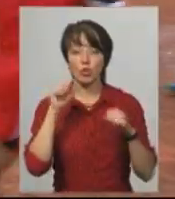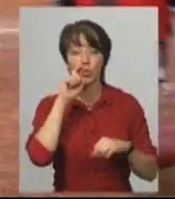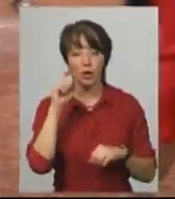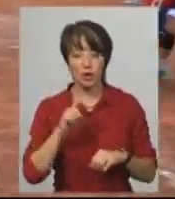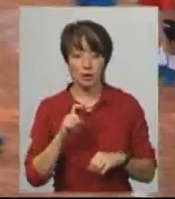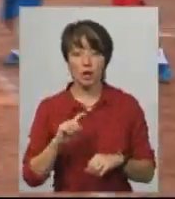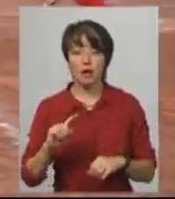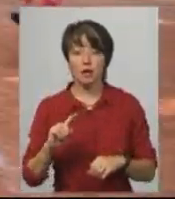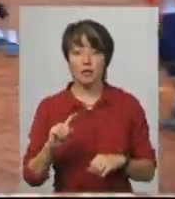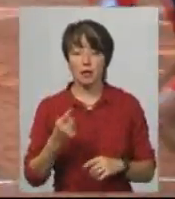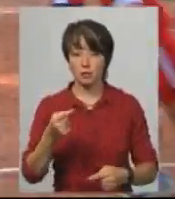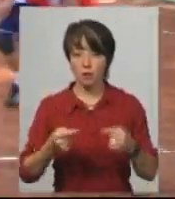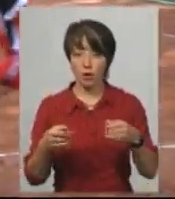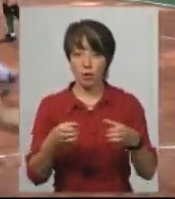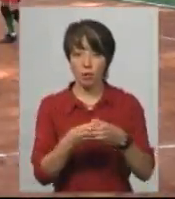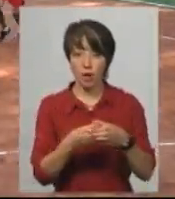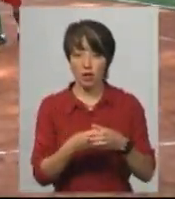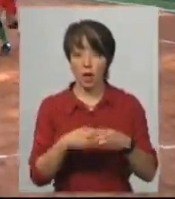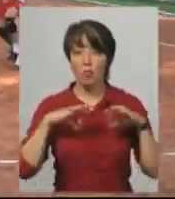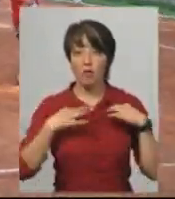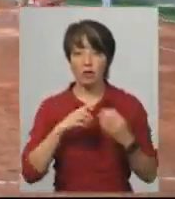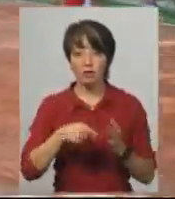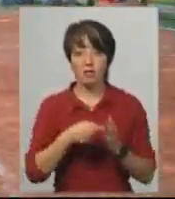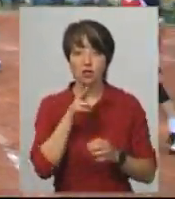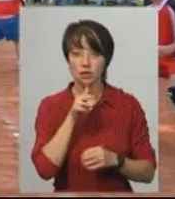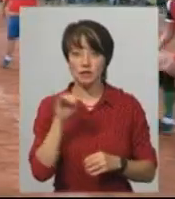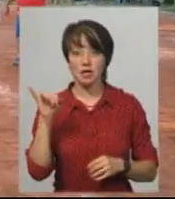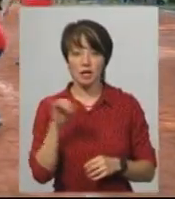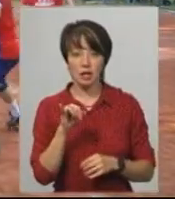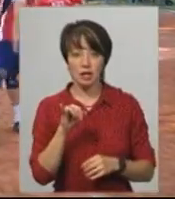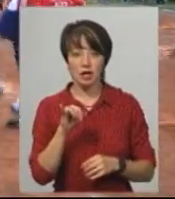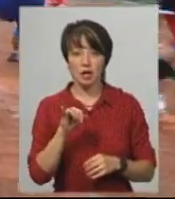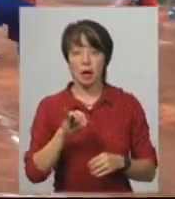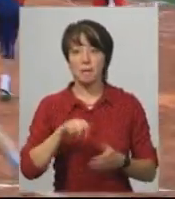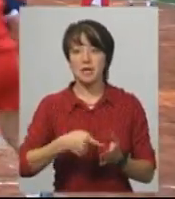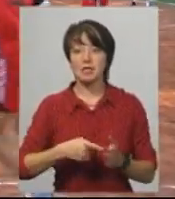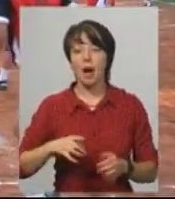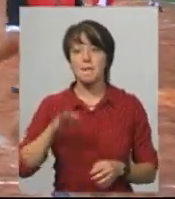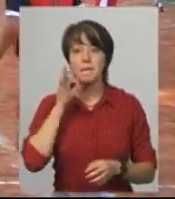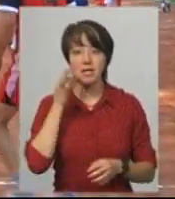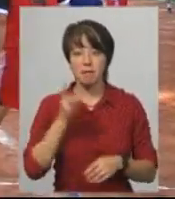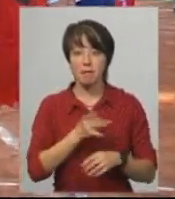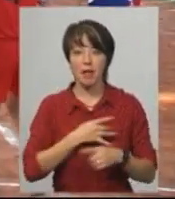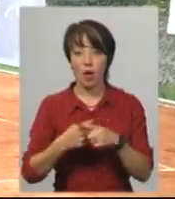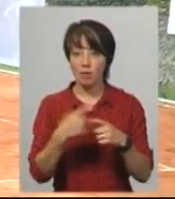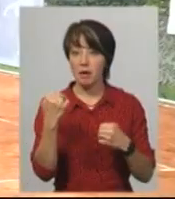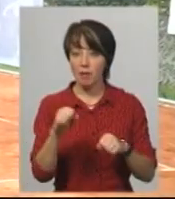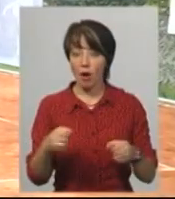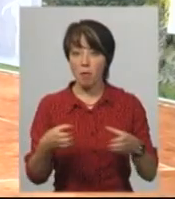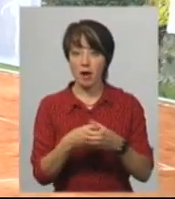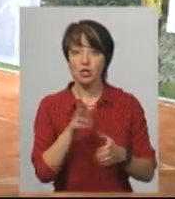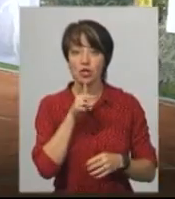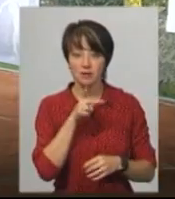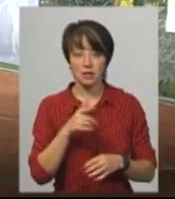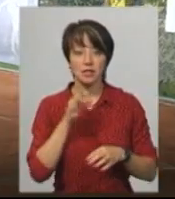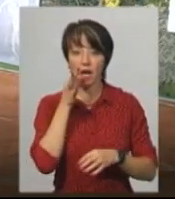У першому протистоянні команд Буковина – місто Чернівців, Україна, і Полісся – місто Мінськ, Білорусь. Перемагає команда з Чернівців. Скажемо